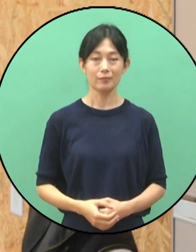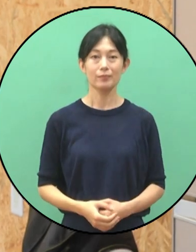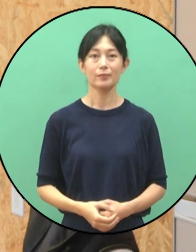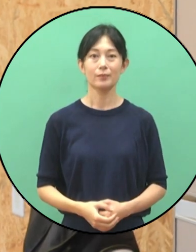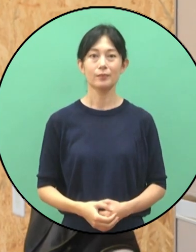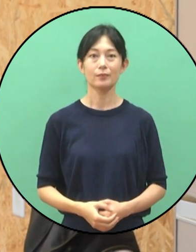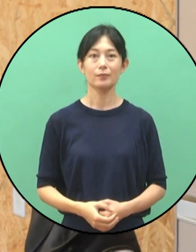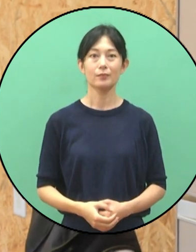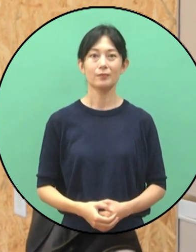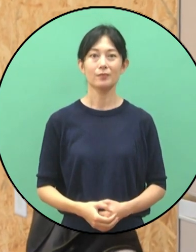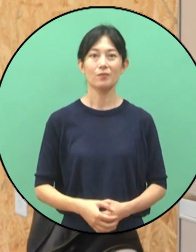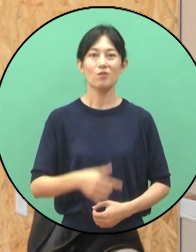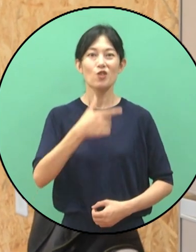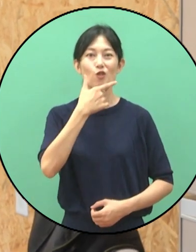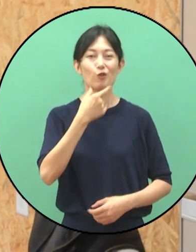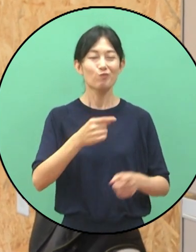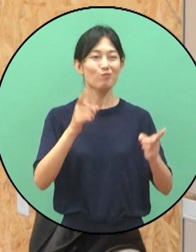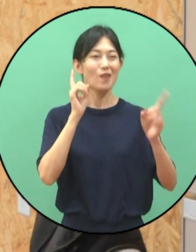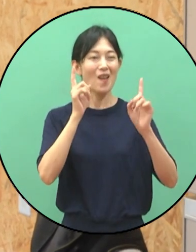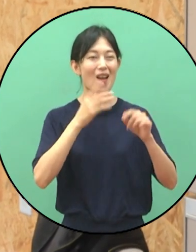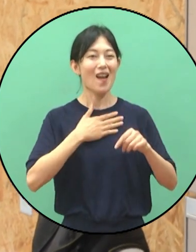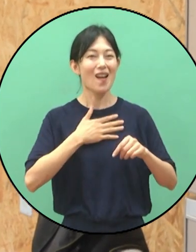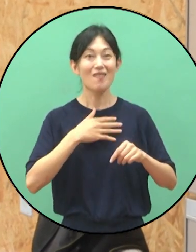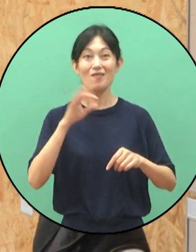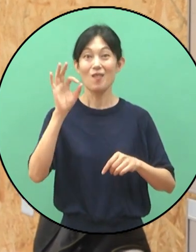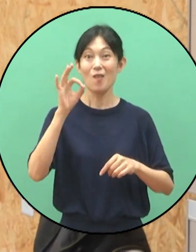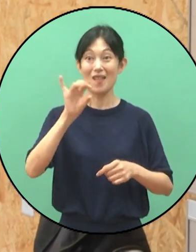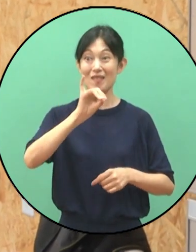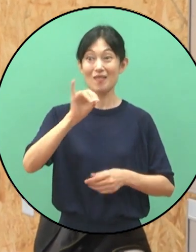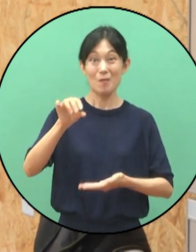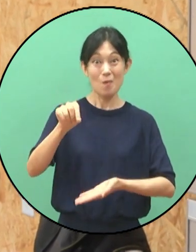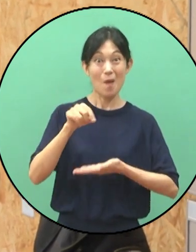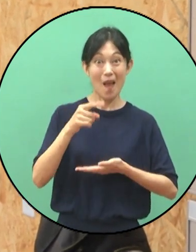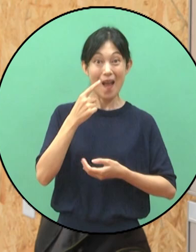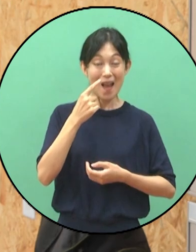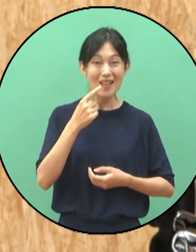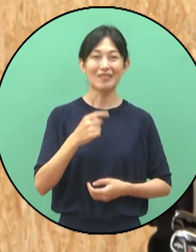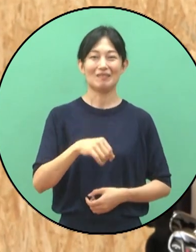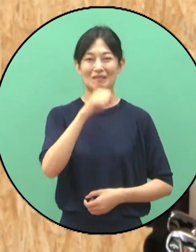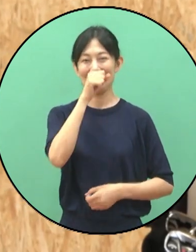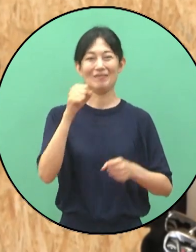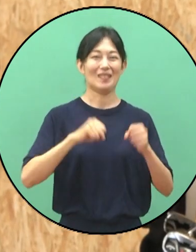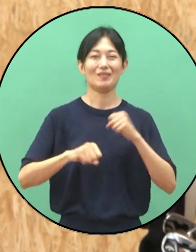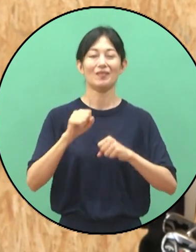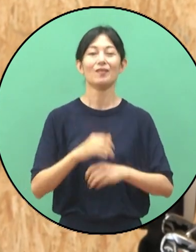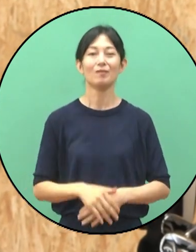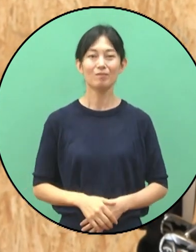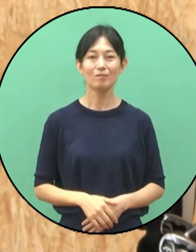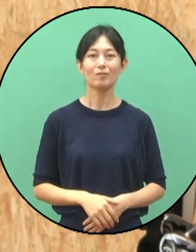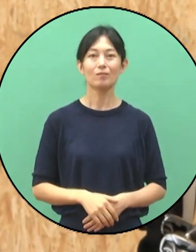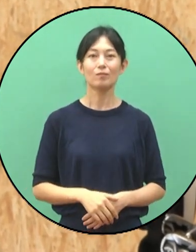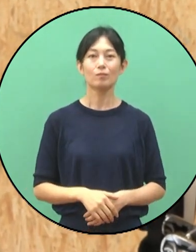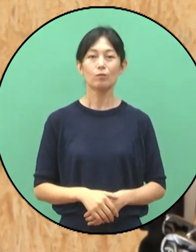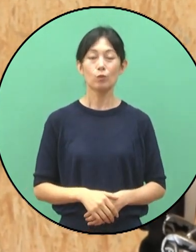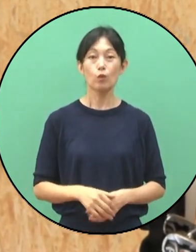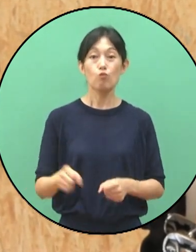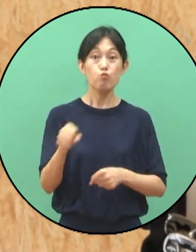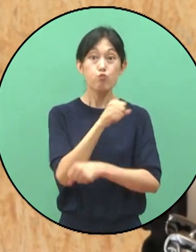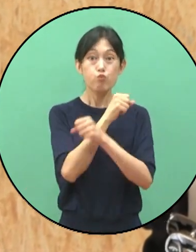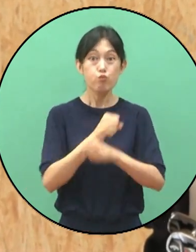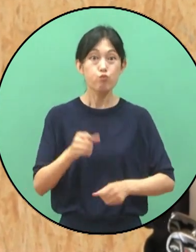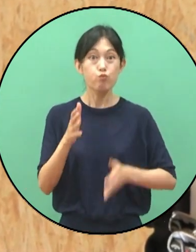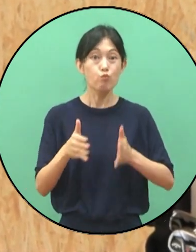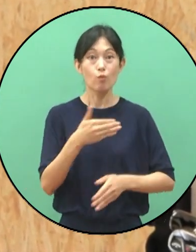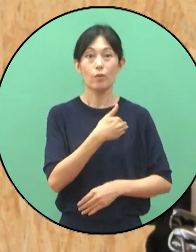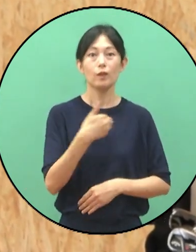をしてお金をもらえるっていう、いい制度を活用させてもらってます。 運動不足にもなりませんので、仕事だけじゃ